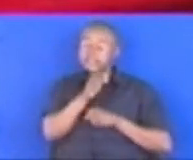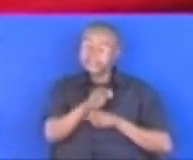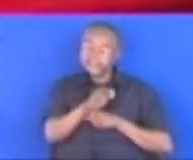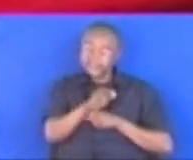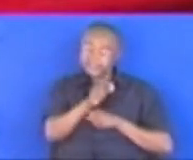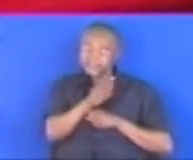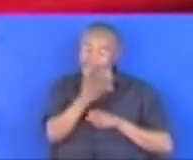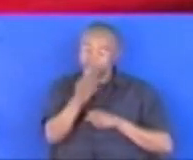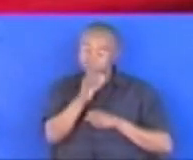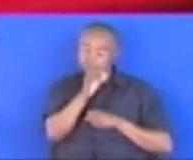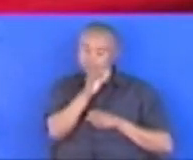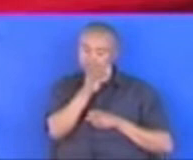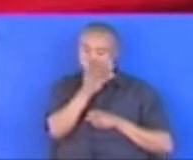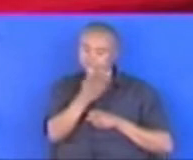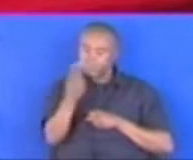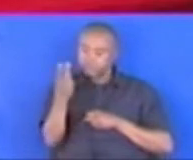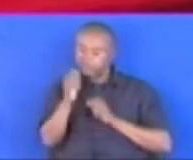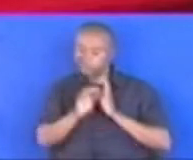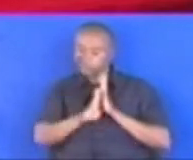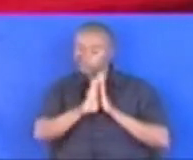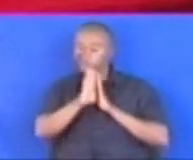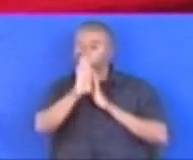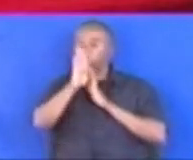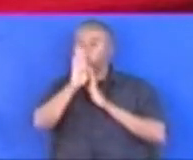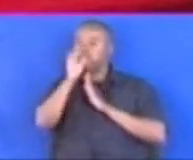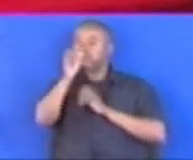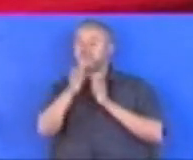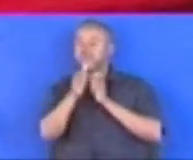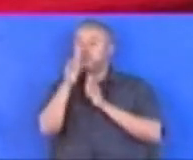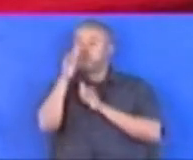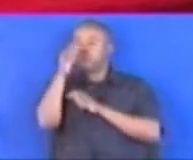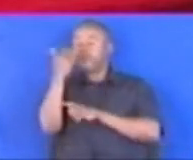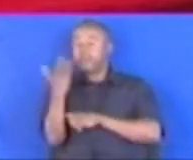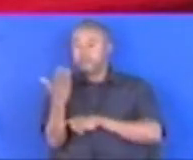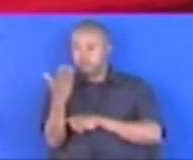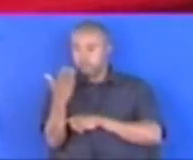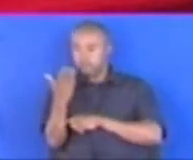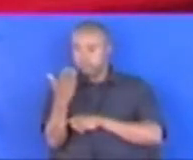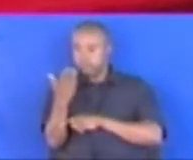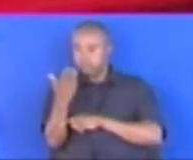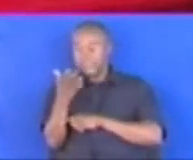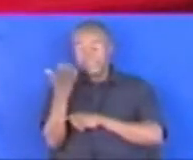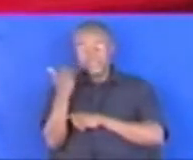52 imeongezeka kwa 15% kutoka shilingi bilioni 900 ya mwaka